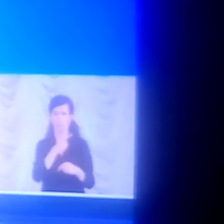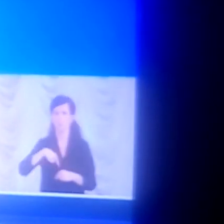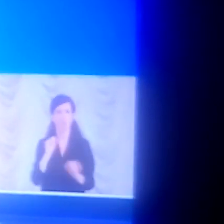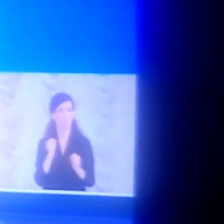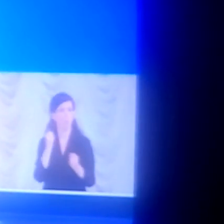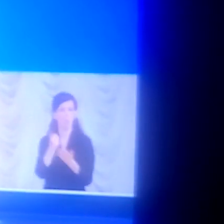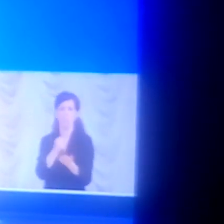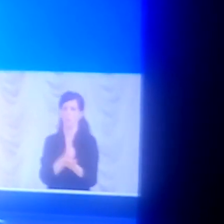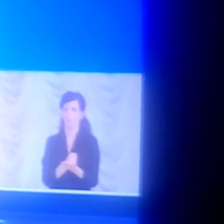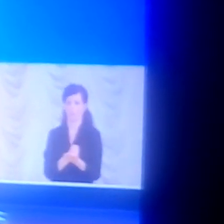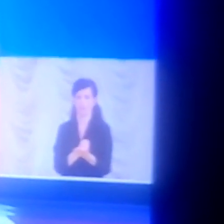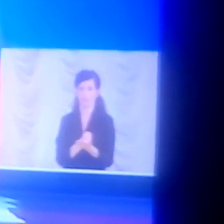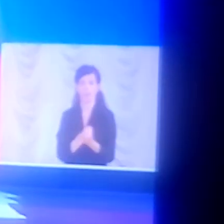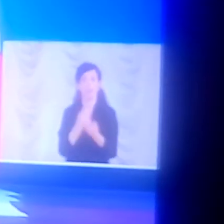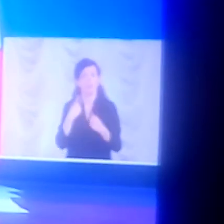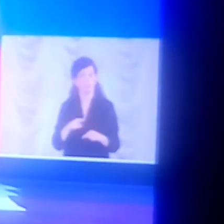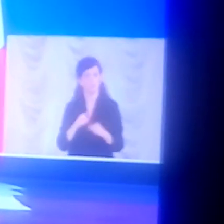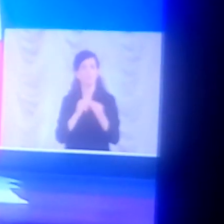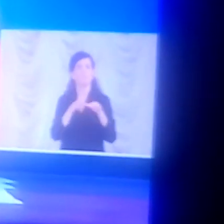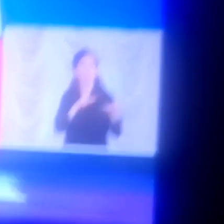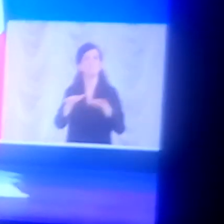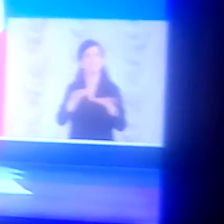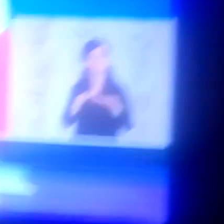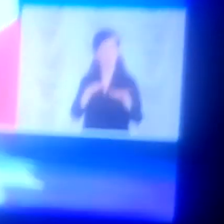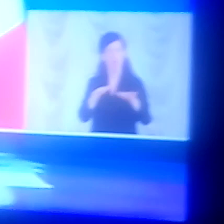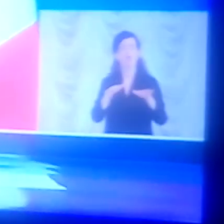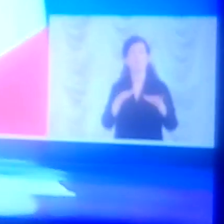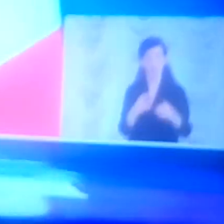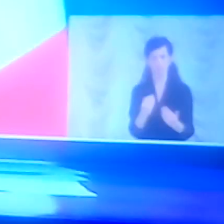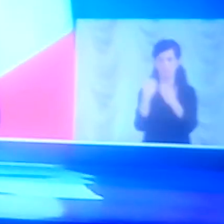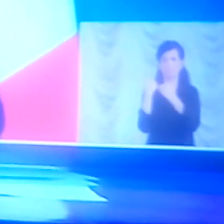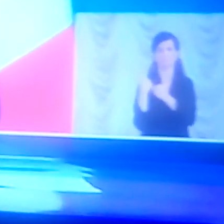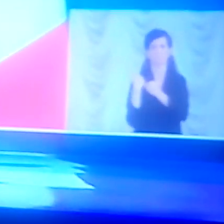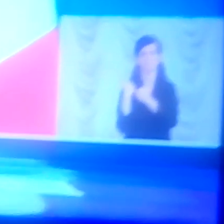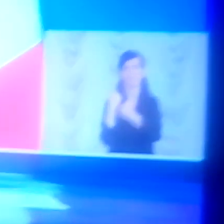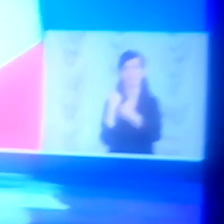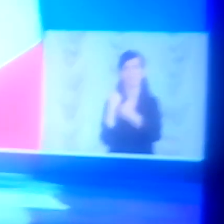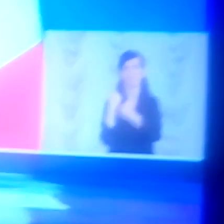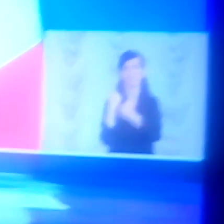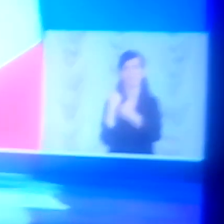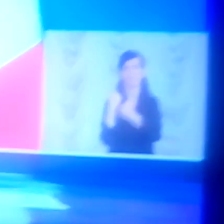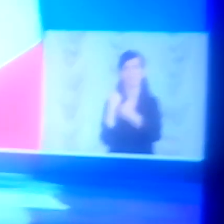questo questo sistema ci assumiamo il rischio della riapertura, ma ovviamente con...